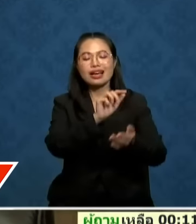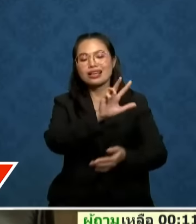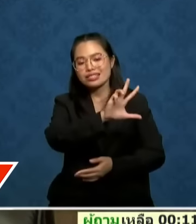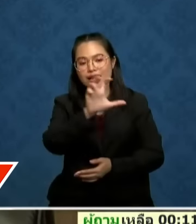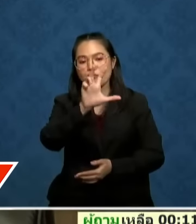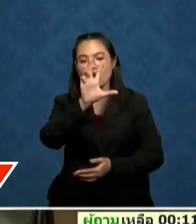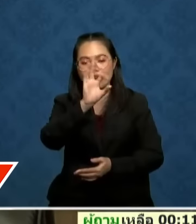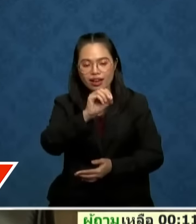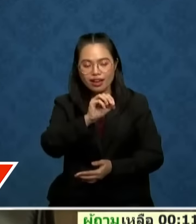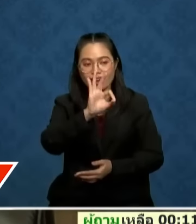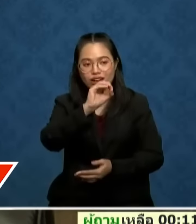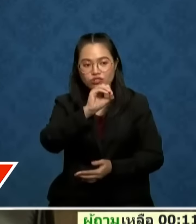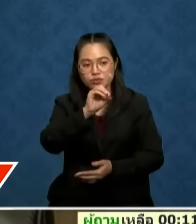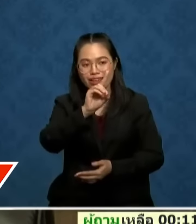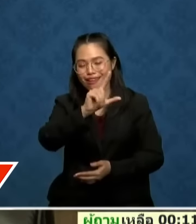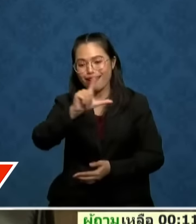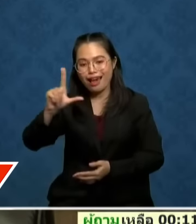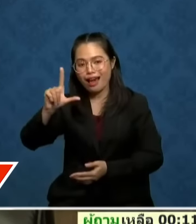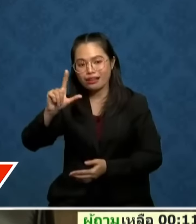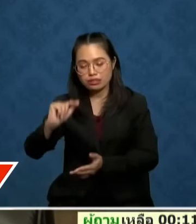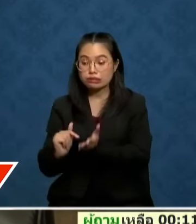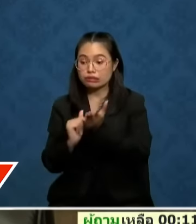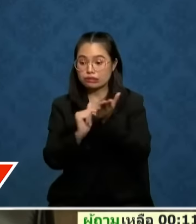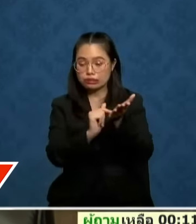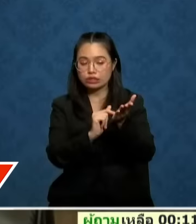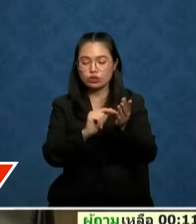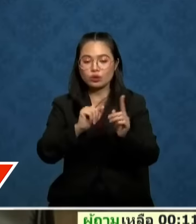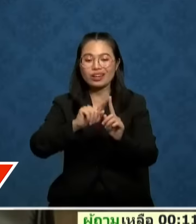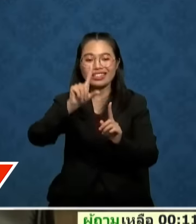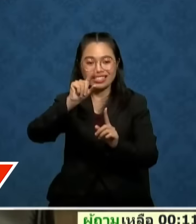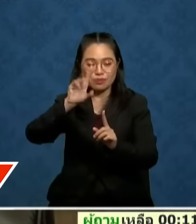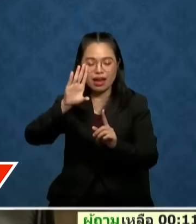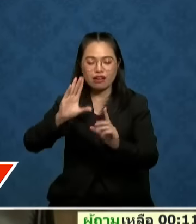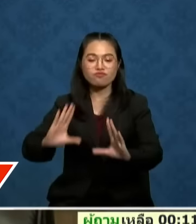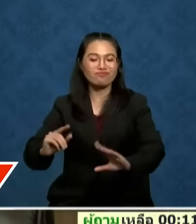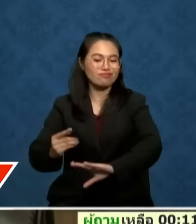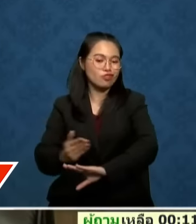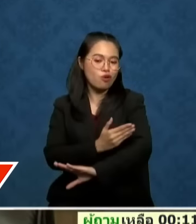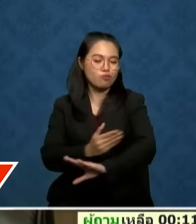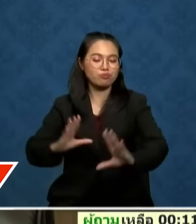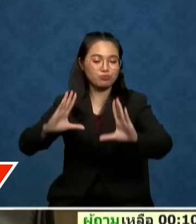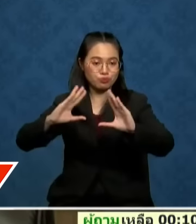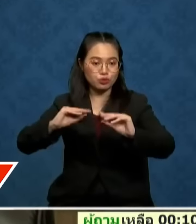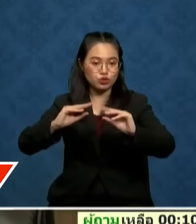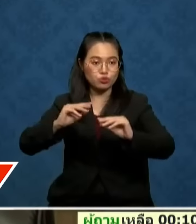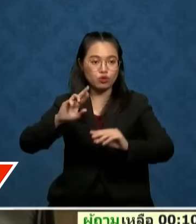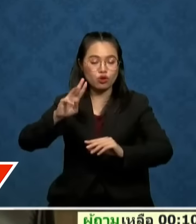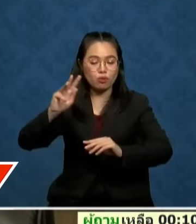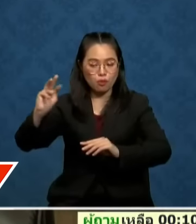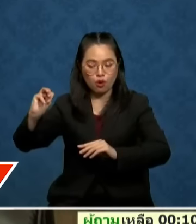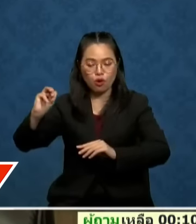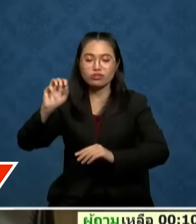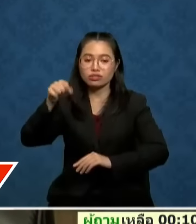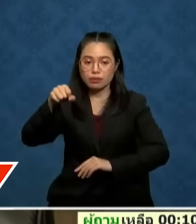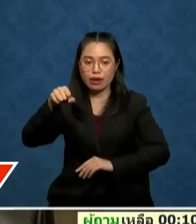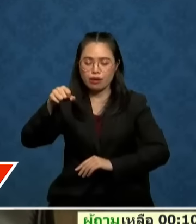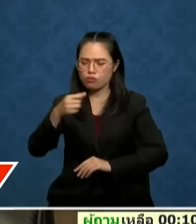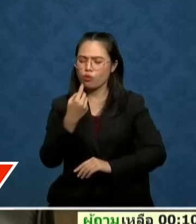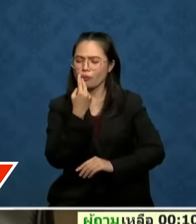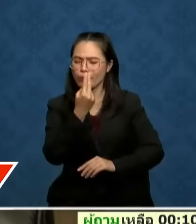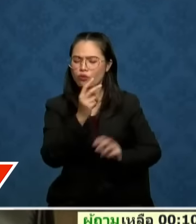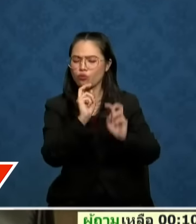ท่านได้เสนอวันที่25ตามที่ท่านพูดเข้าสู่การเตรียมประชุมครม.ใช่หรือไม่เพราะผมไม่ได้เห็นการบรรจุเรื่องนี้ผมทราบว่า